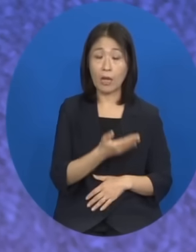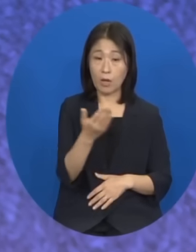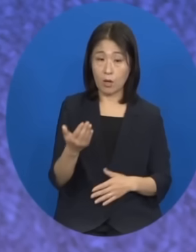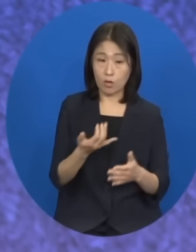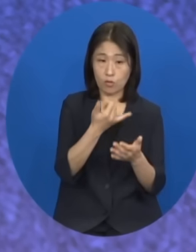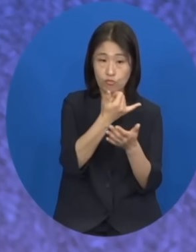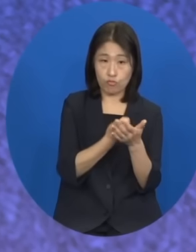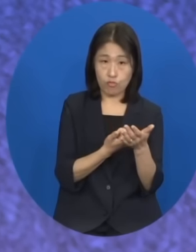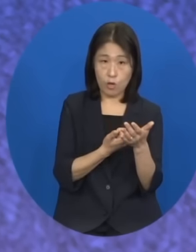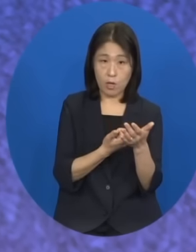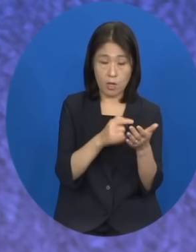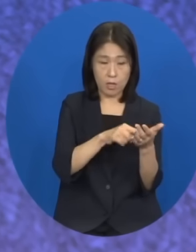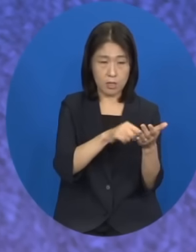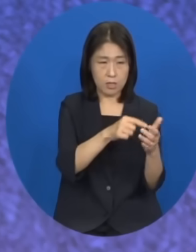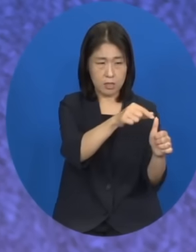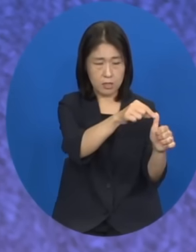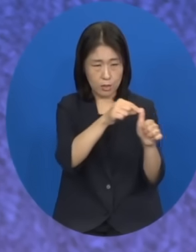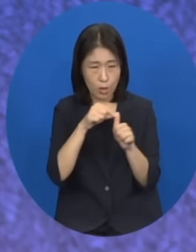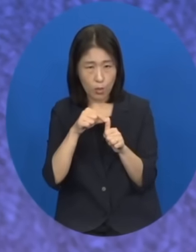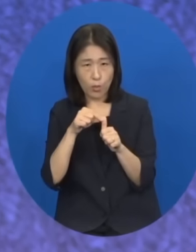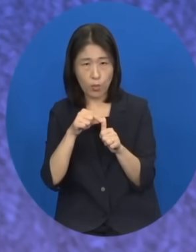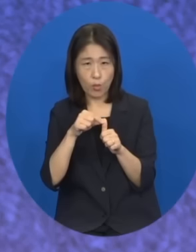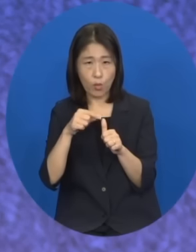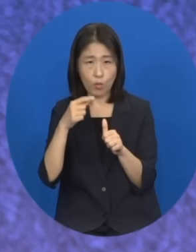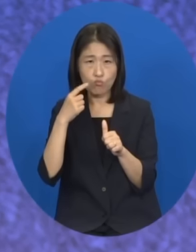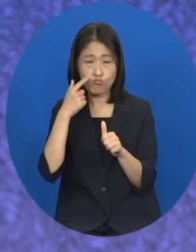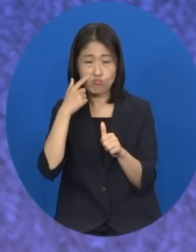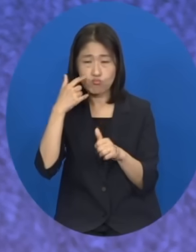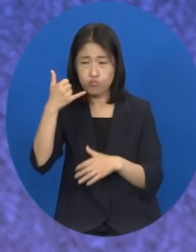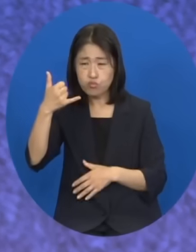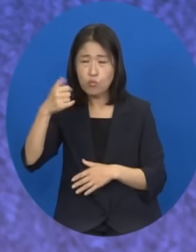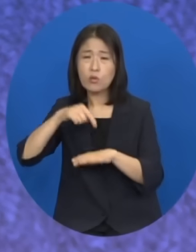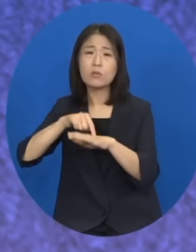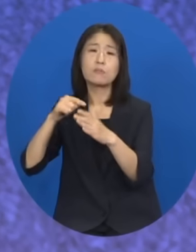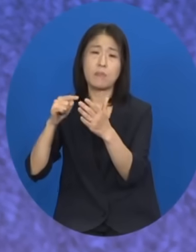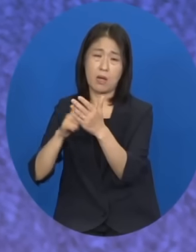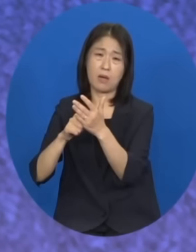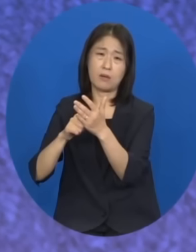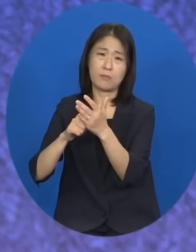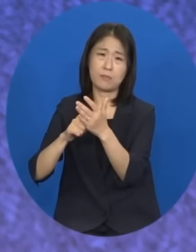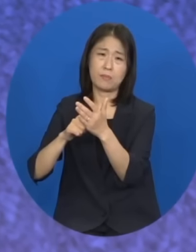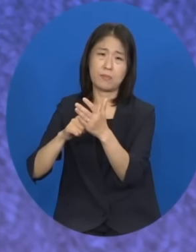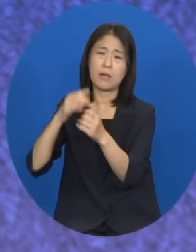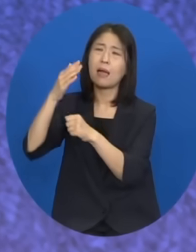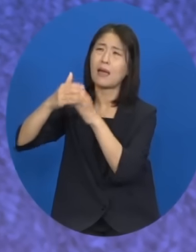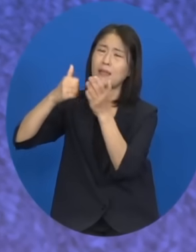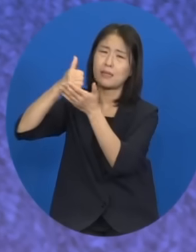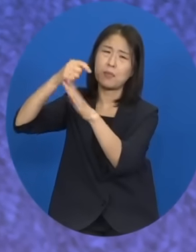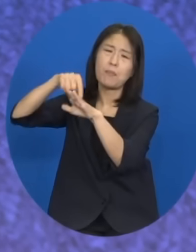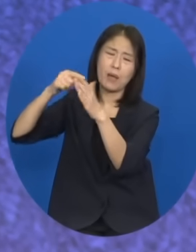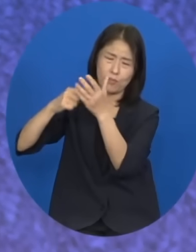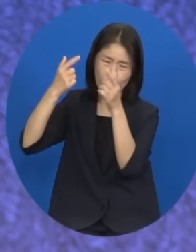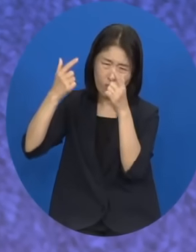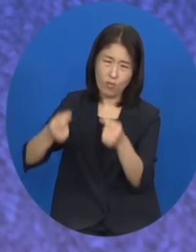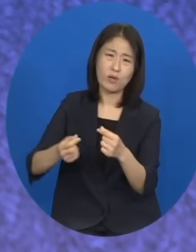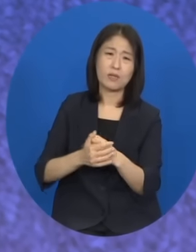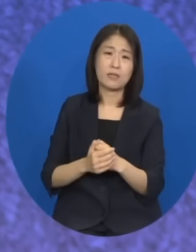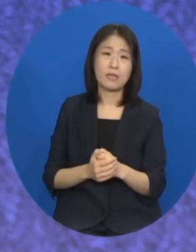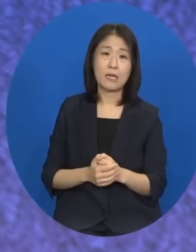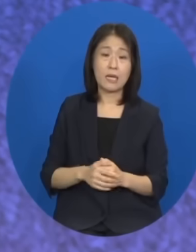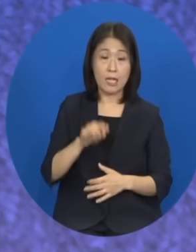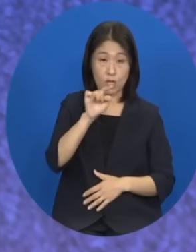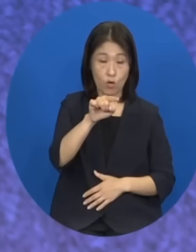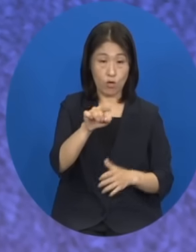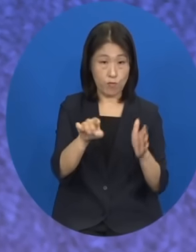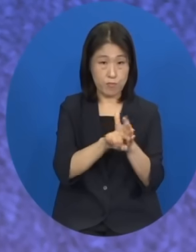고아를 입양한 부모의 마음을 아시겠어요? 그게 하나님의 마음인 거예요. 하나님이 저에게 너는 믿기만